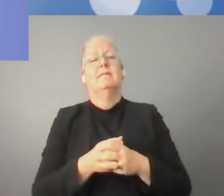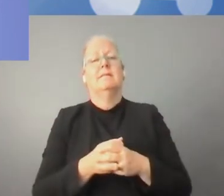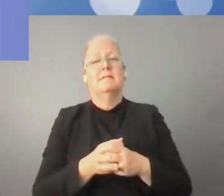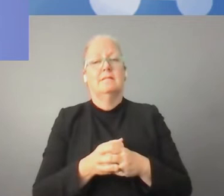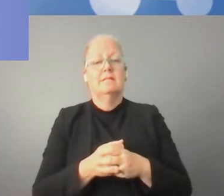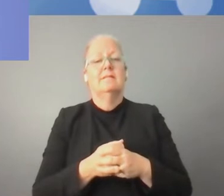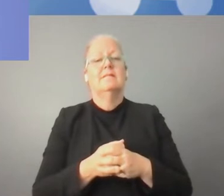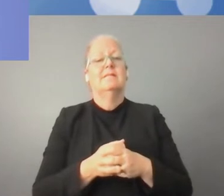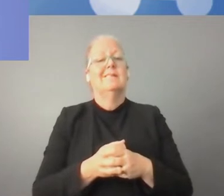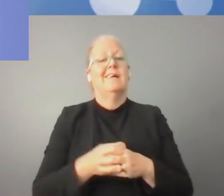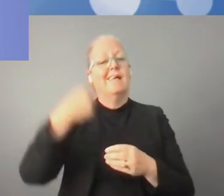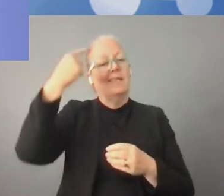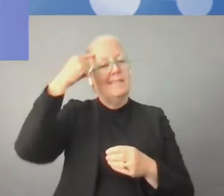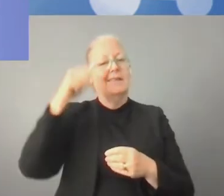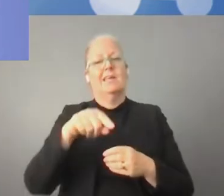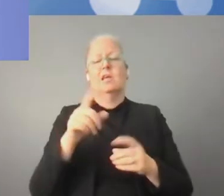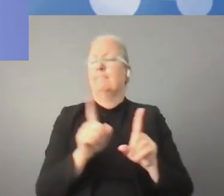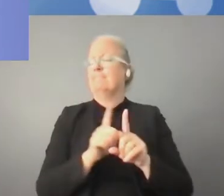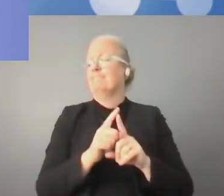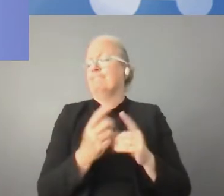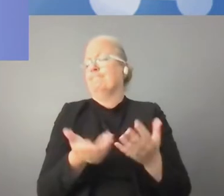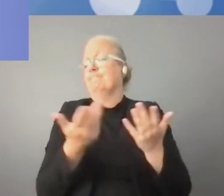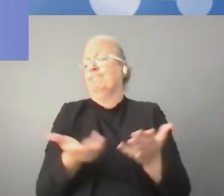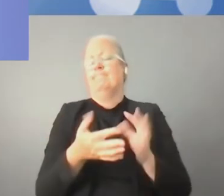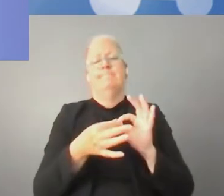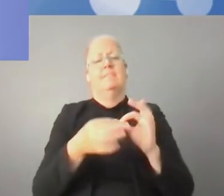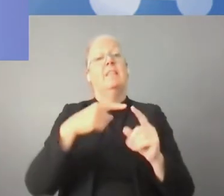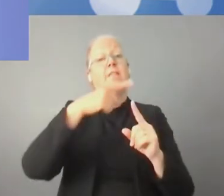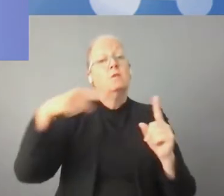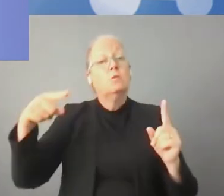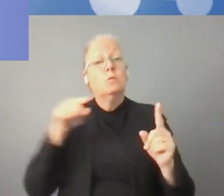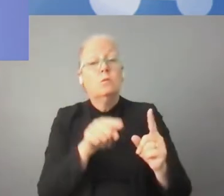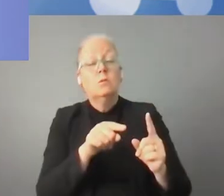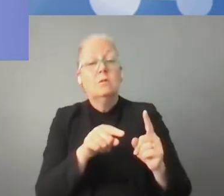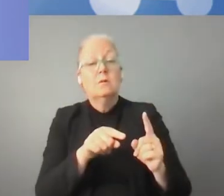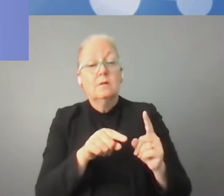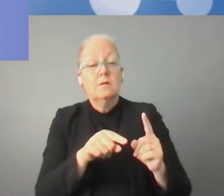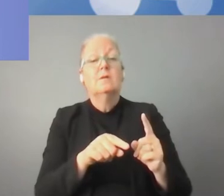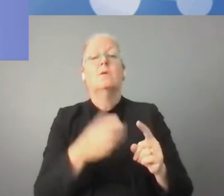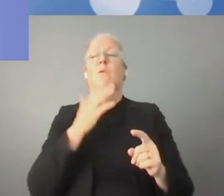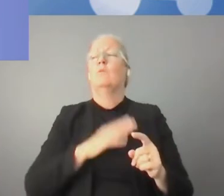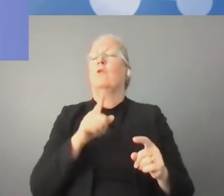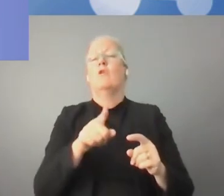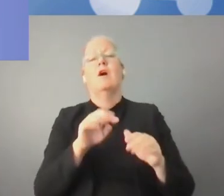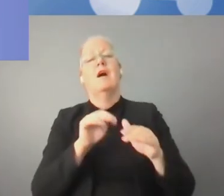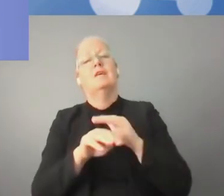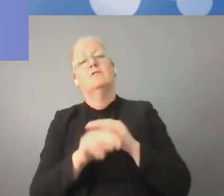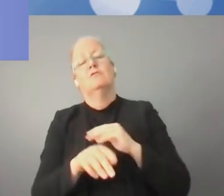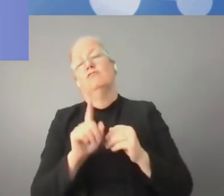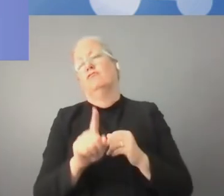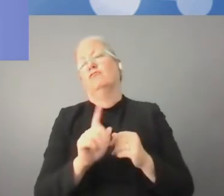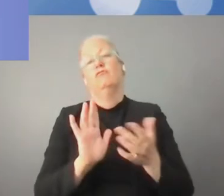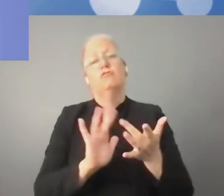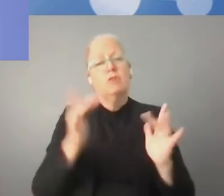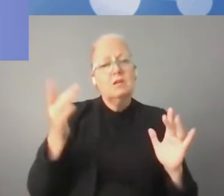果我们的企业家没有利用这个很好的数字技术来，比方